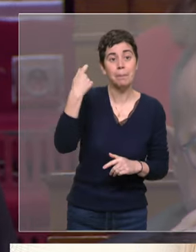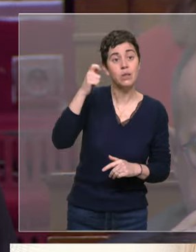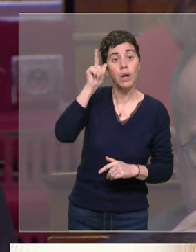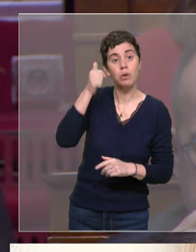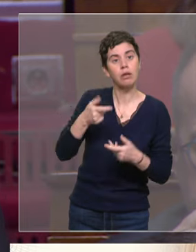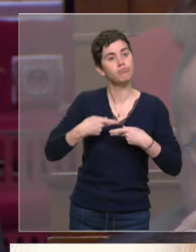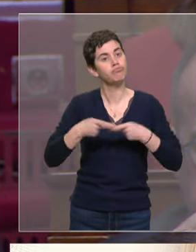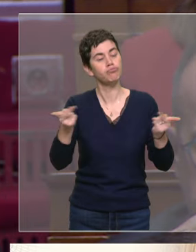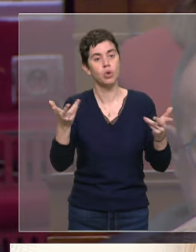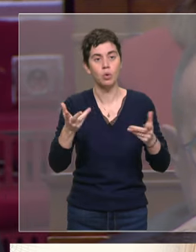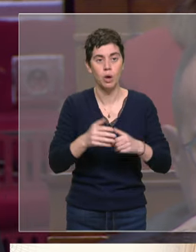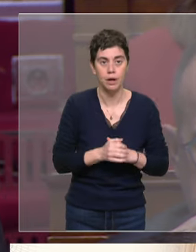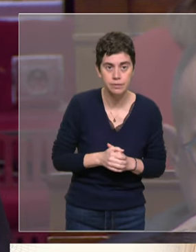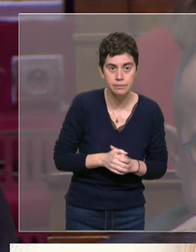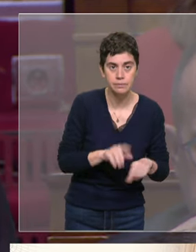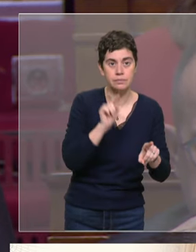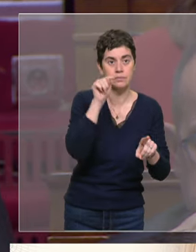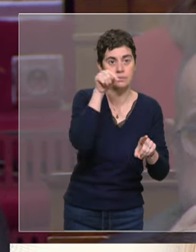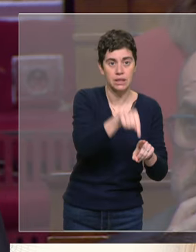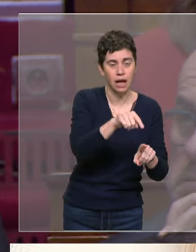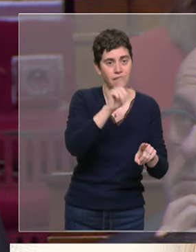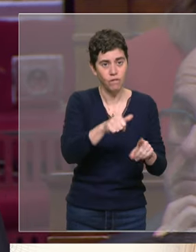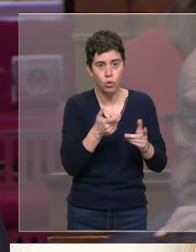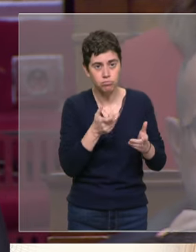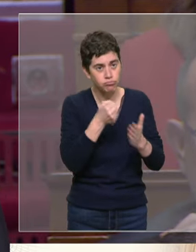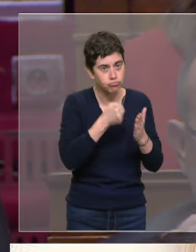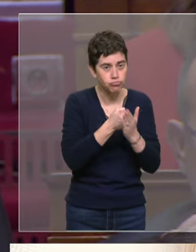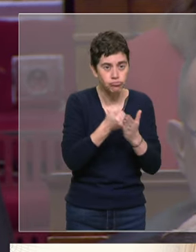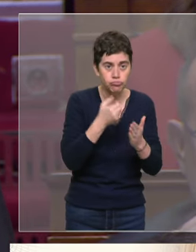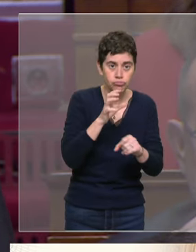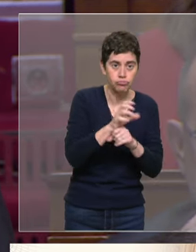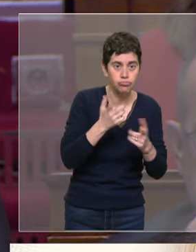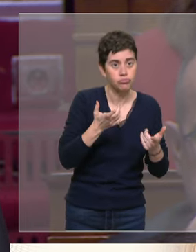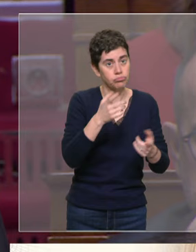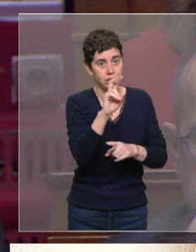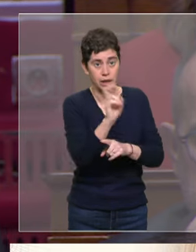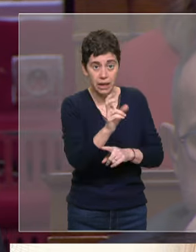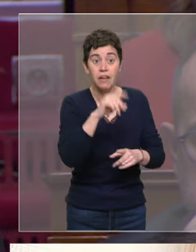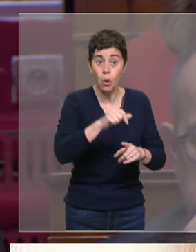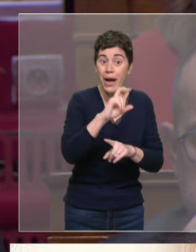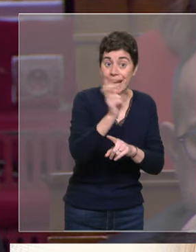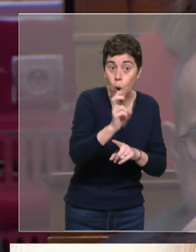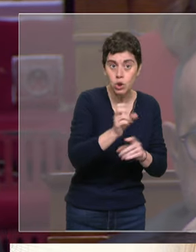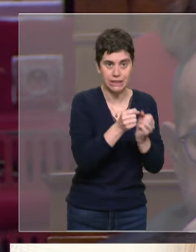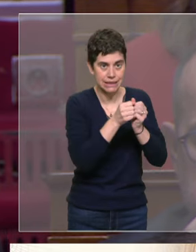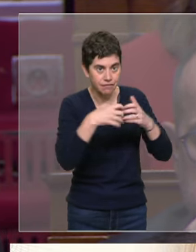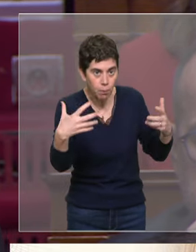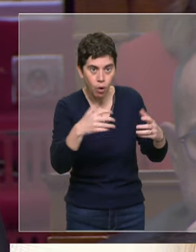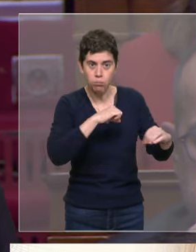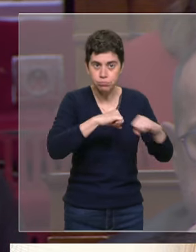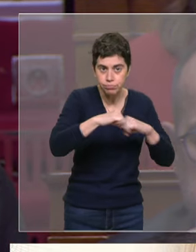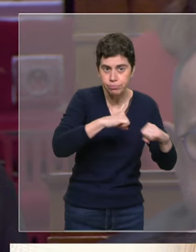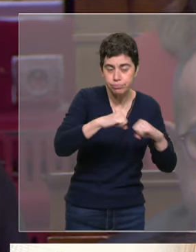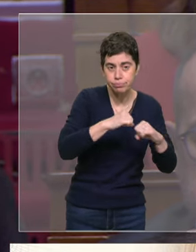avait affirmé que l'écologie était le combat du siècle. C'est pourtant la mission écologie, développement et mobilité durable qui subit la plus